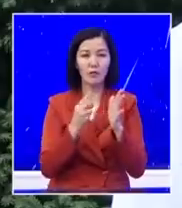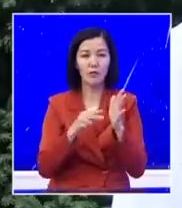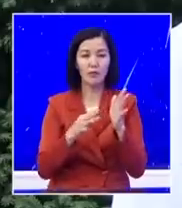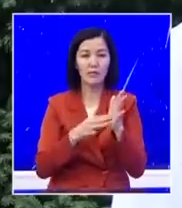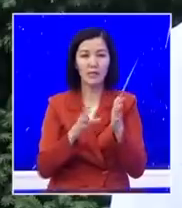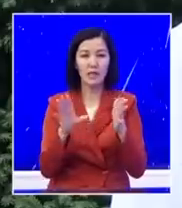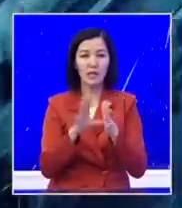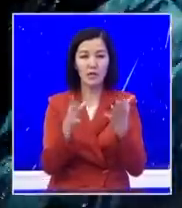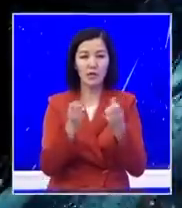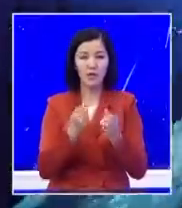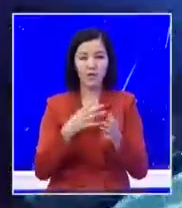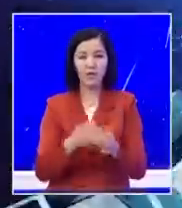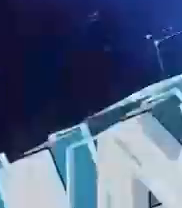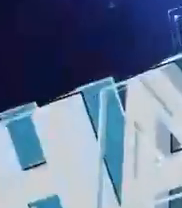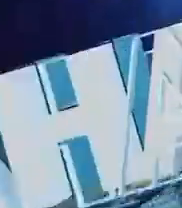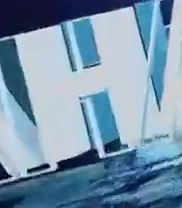электронды түрде алынды.